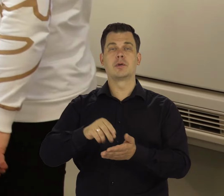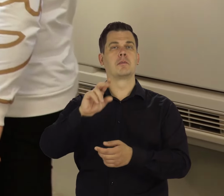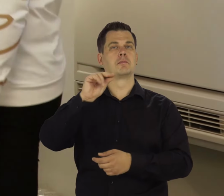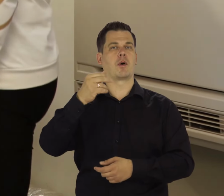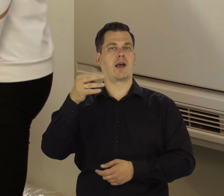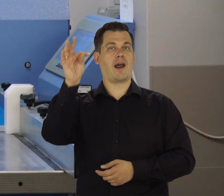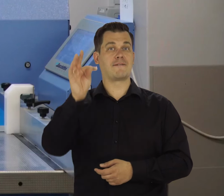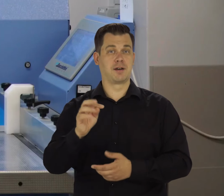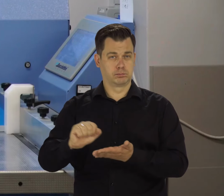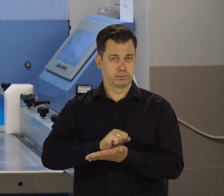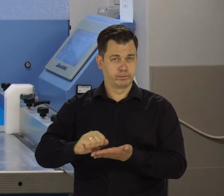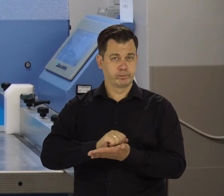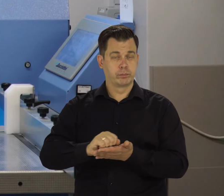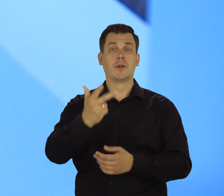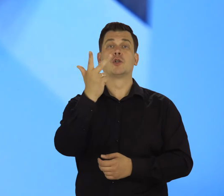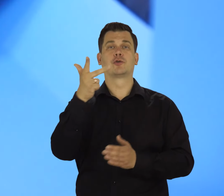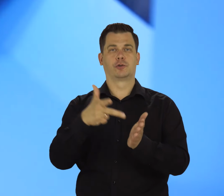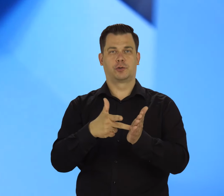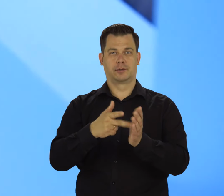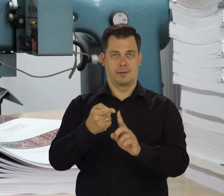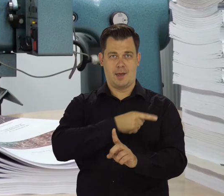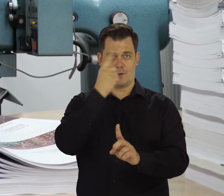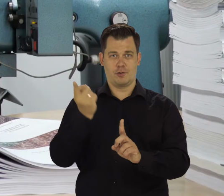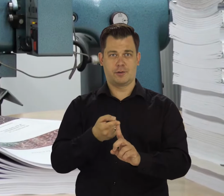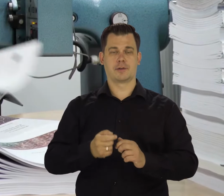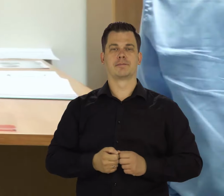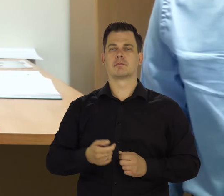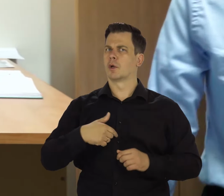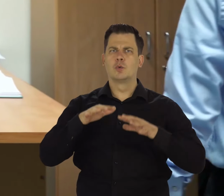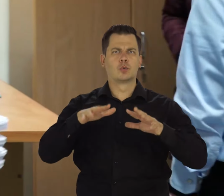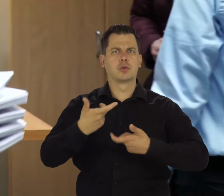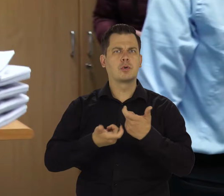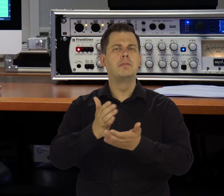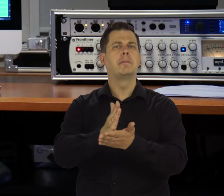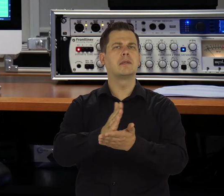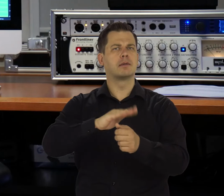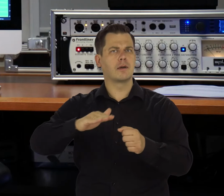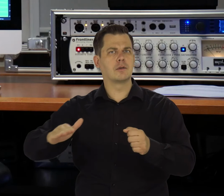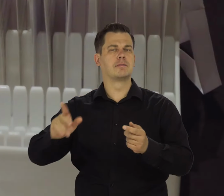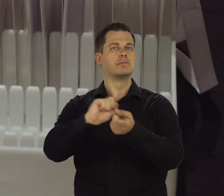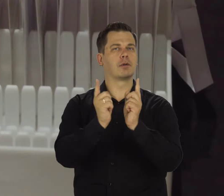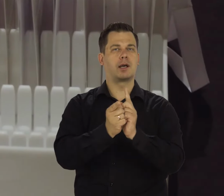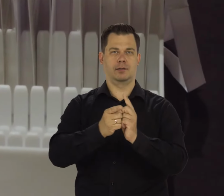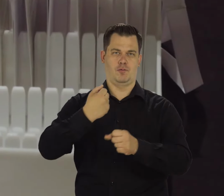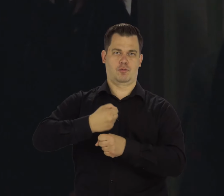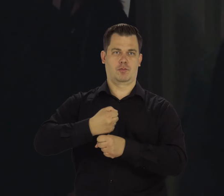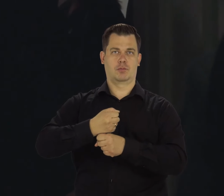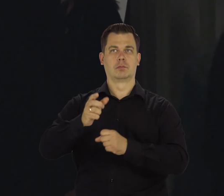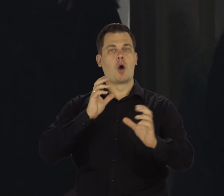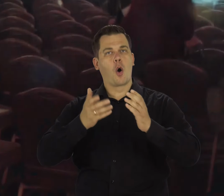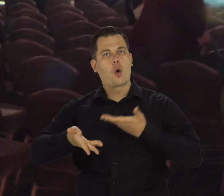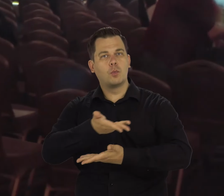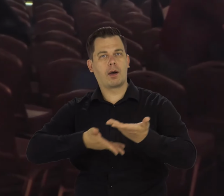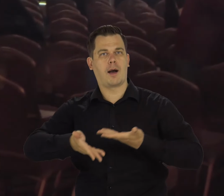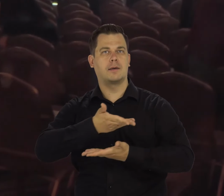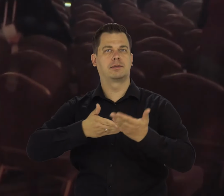doświadczonych pracowników o wykształceniu poligraficznym rocznie realizuje około 3000 zleceń. Aktywnie uczestniczymy w działaniach międzynarodowych i